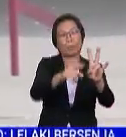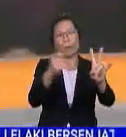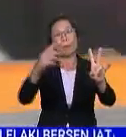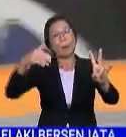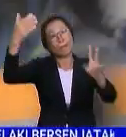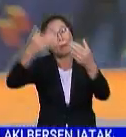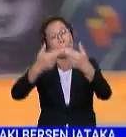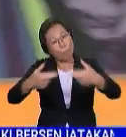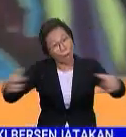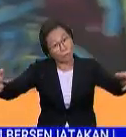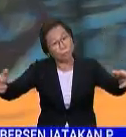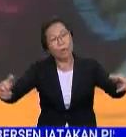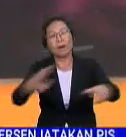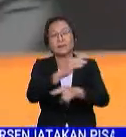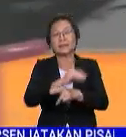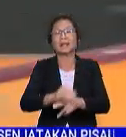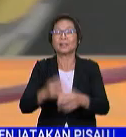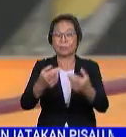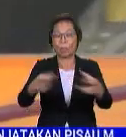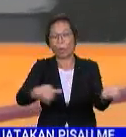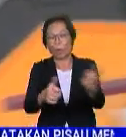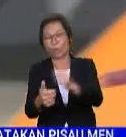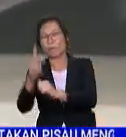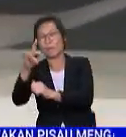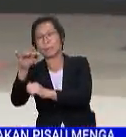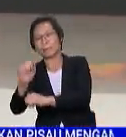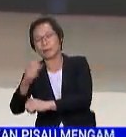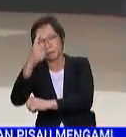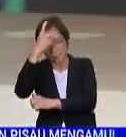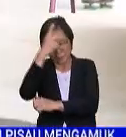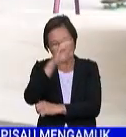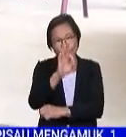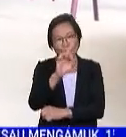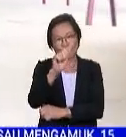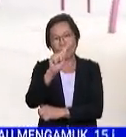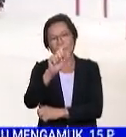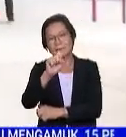depan yang akan disempurnakan Menteri Belia dan Sukan Datuk Seri Ahmad Faizal Azumu.